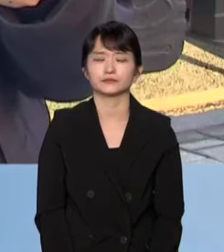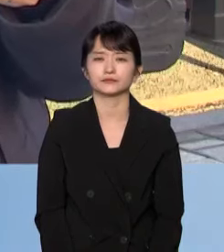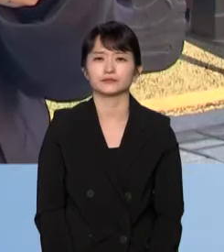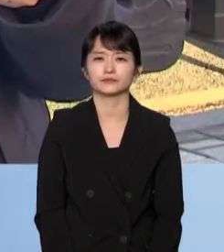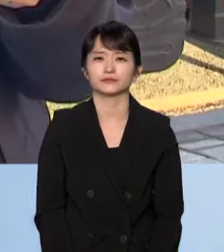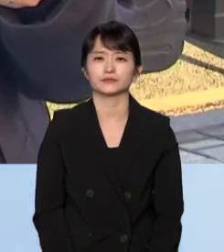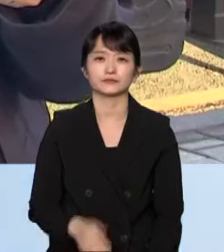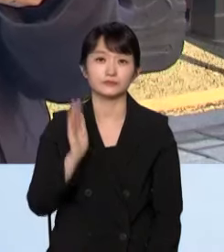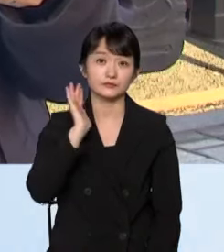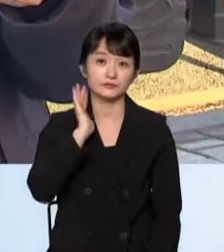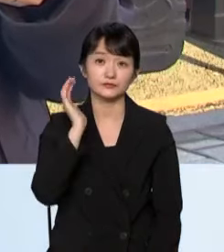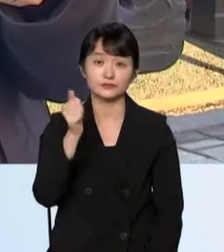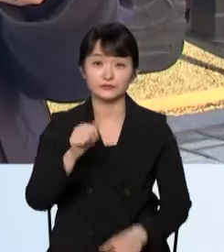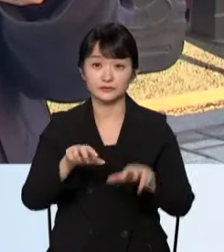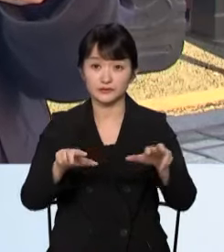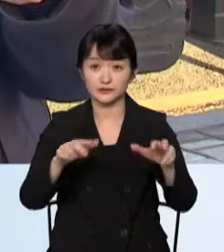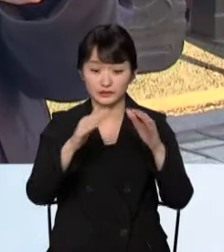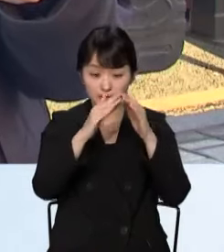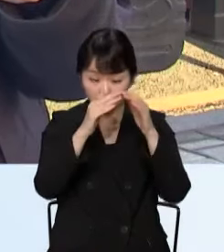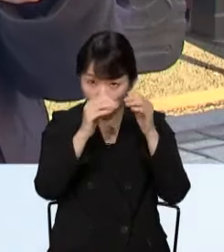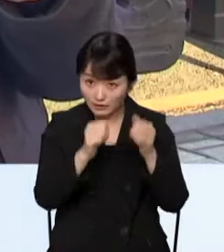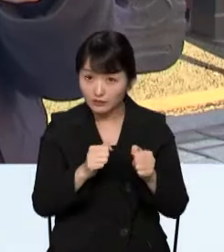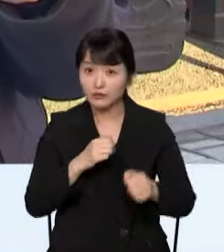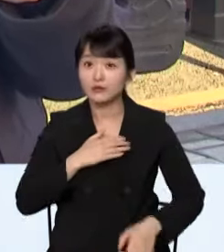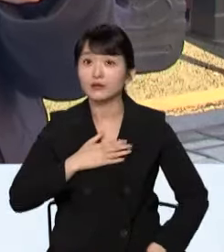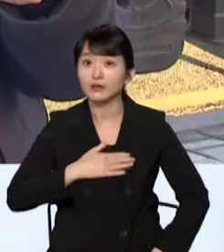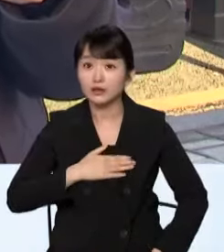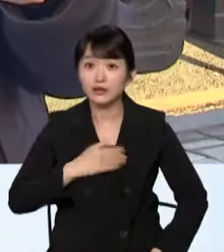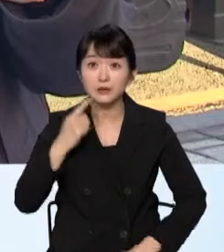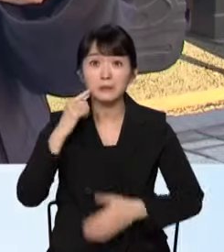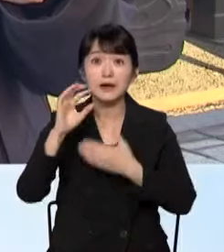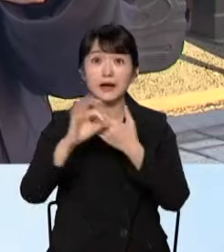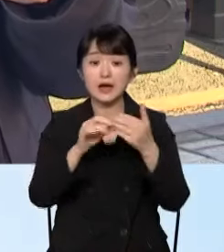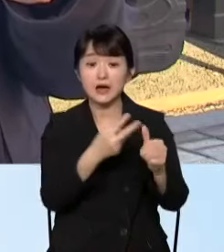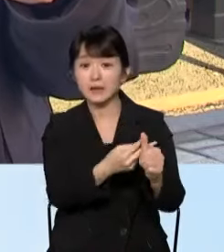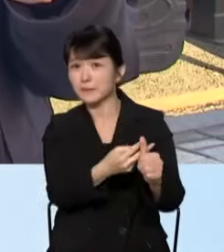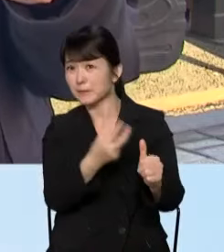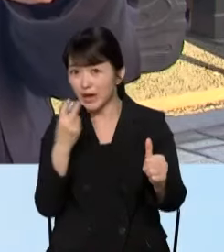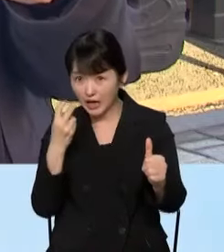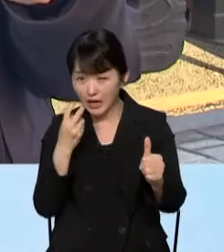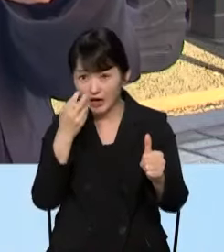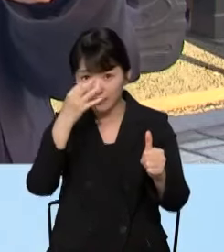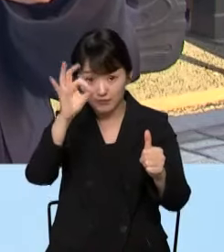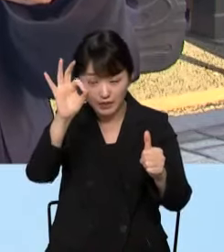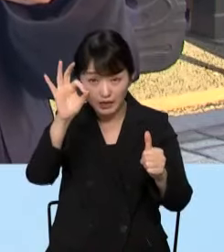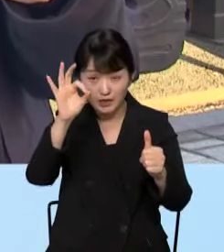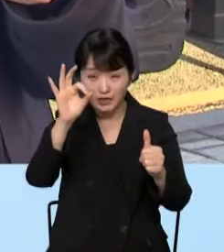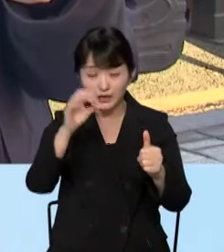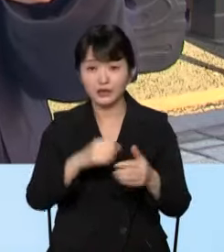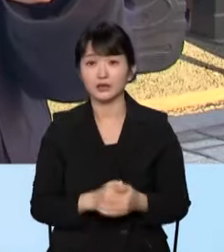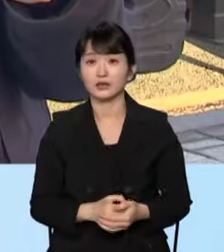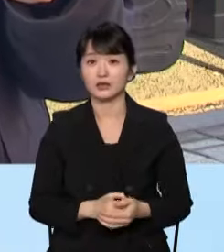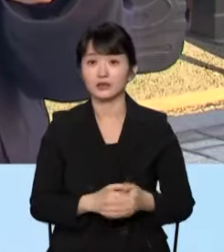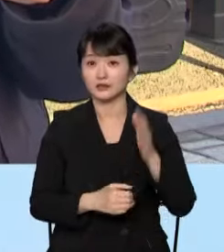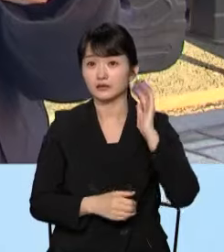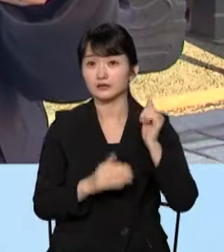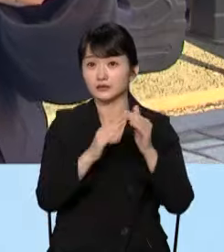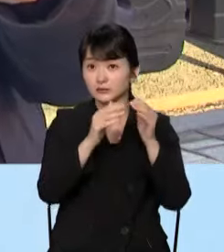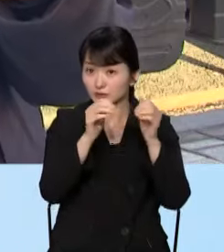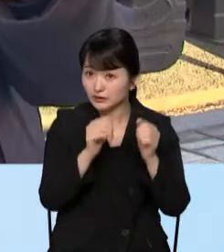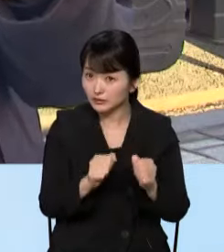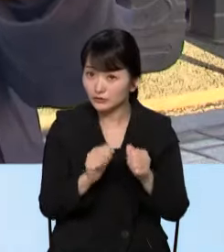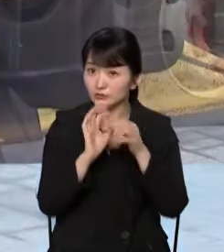네, 대통령은 지금 관저에 있는 걸로 알려졌는데 만약에 탄핵안이 가결돼도 관저에 계속 머무는 걸까요?